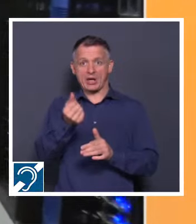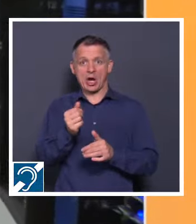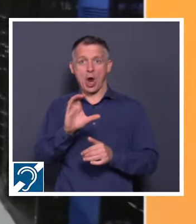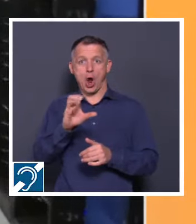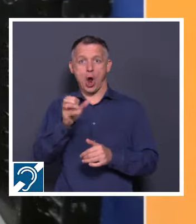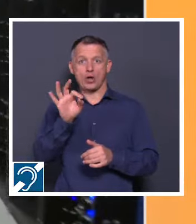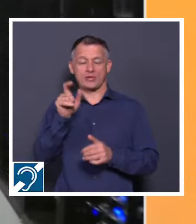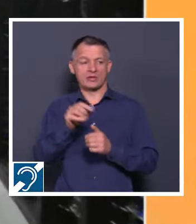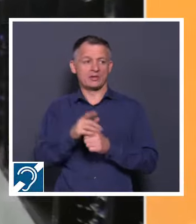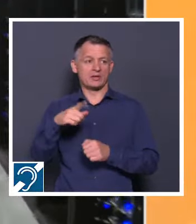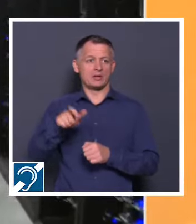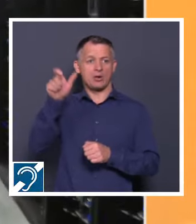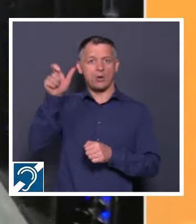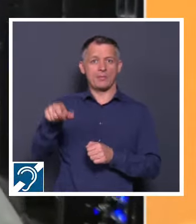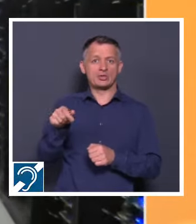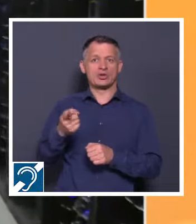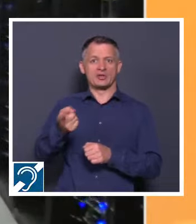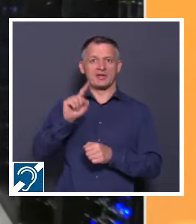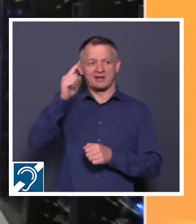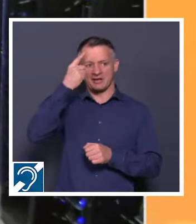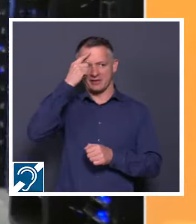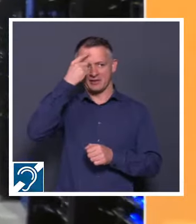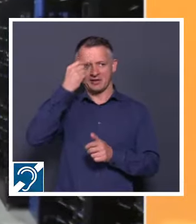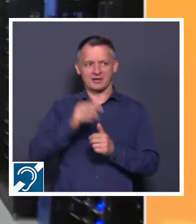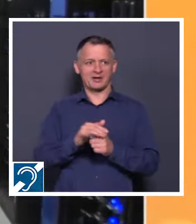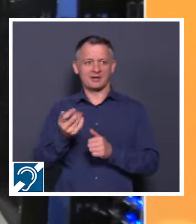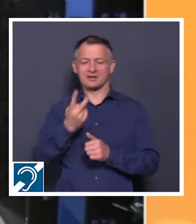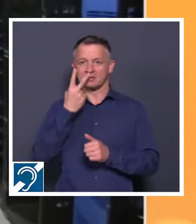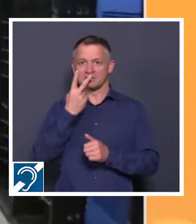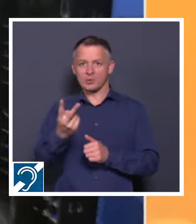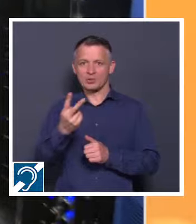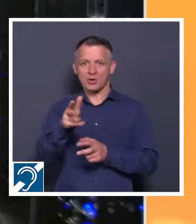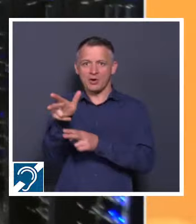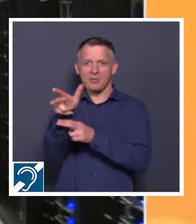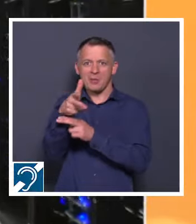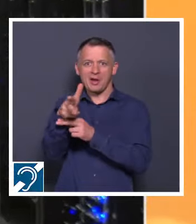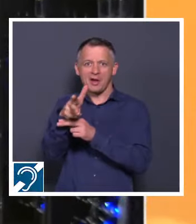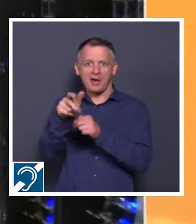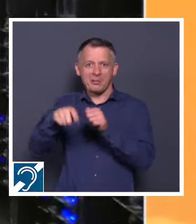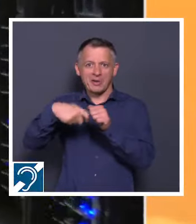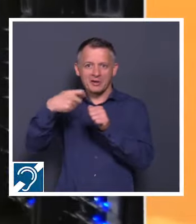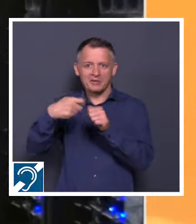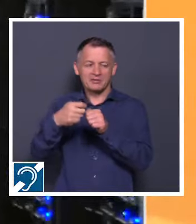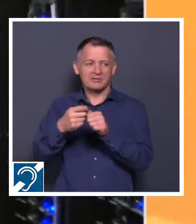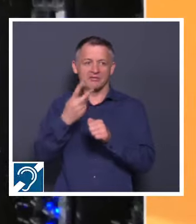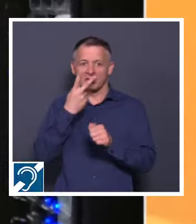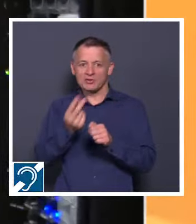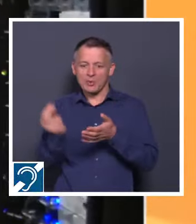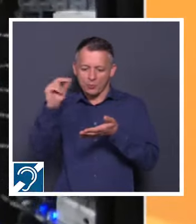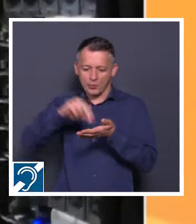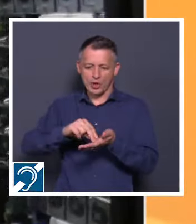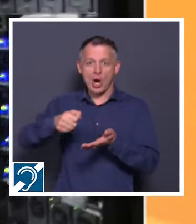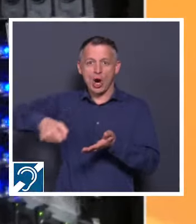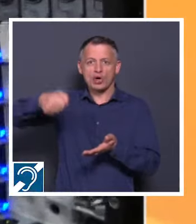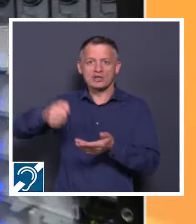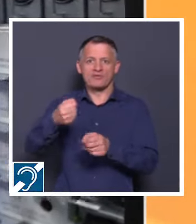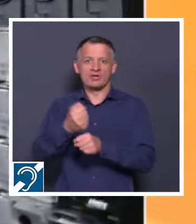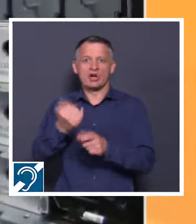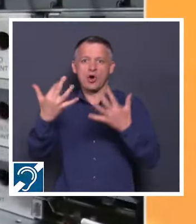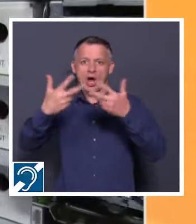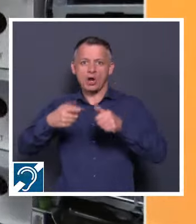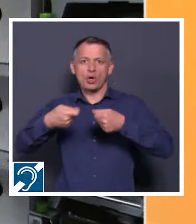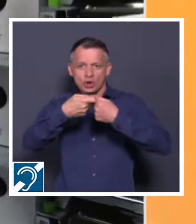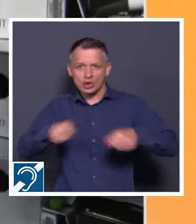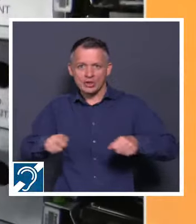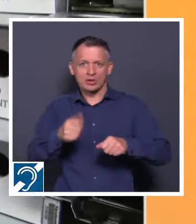fapt niște oameni din India care se uitau pe camere, vedeau ce pui în coș, făceau suma totală și tu